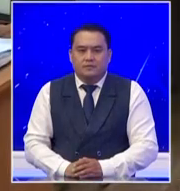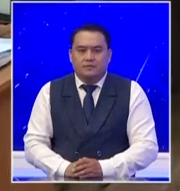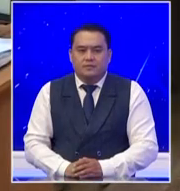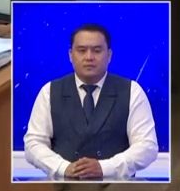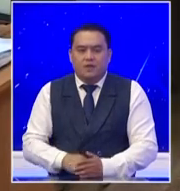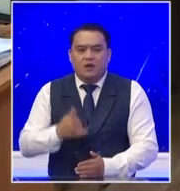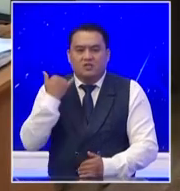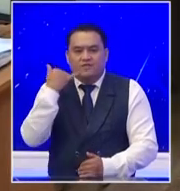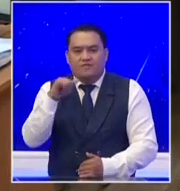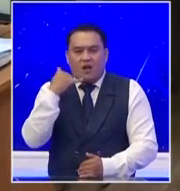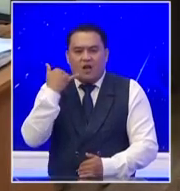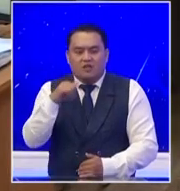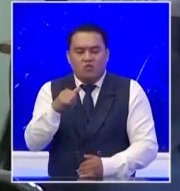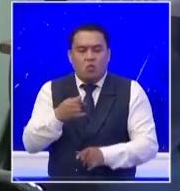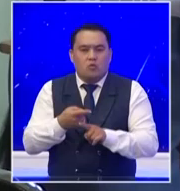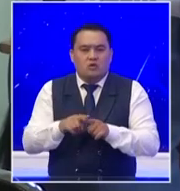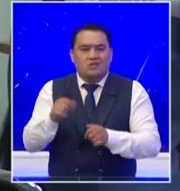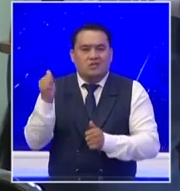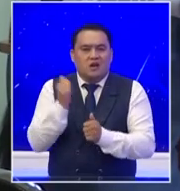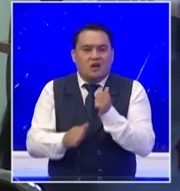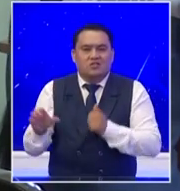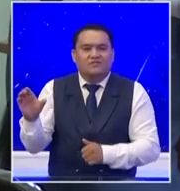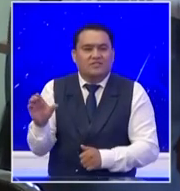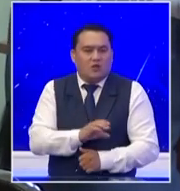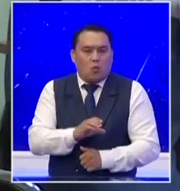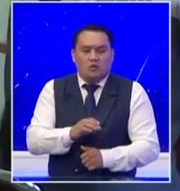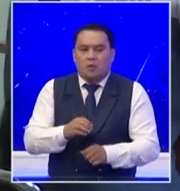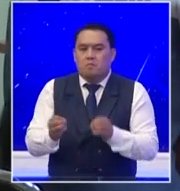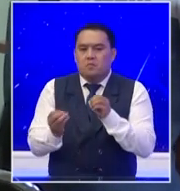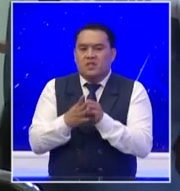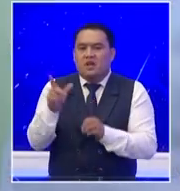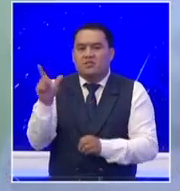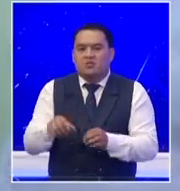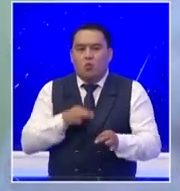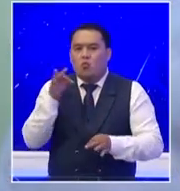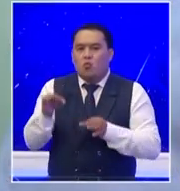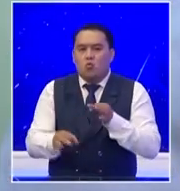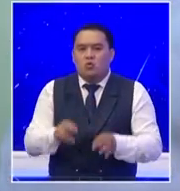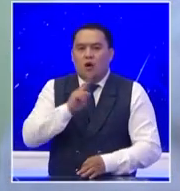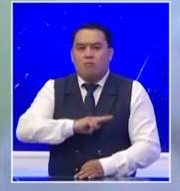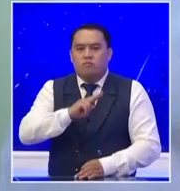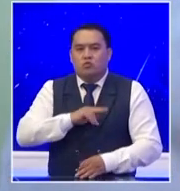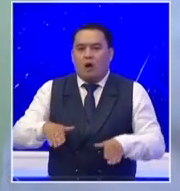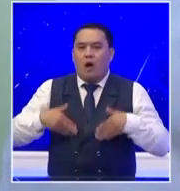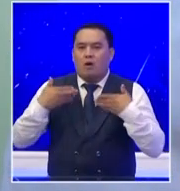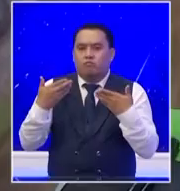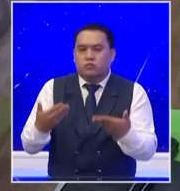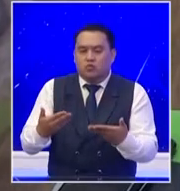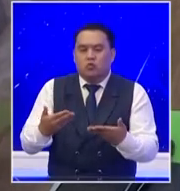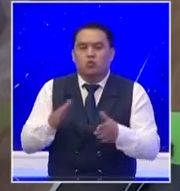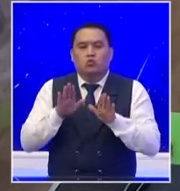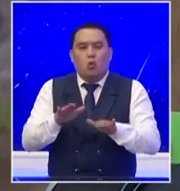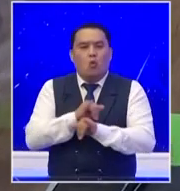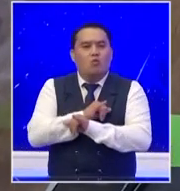Такие звонки поступают ежесекундно. Каждую смену 15 диспетчеров работает круглосуточно. И ежедневно обращение на горячую линию